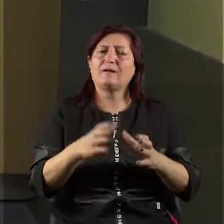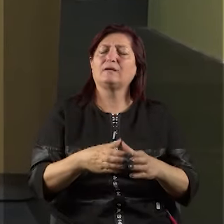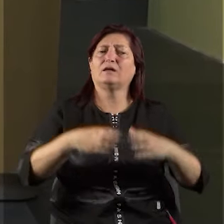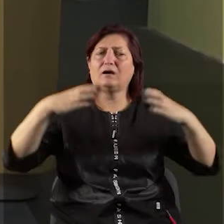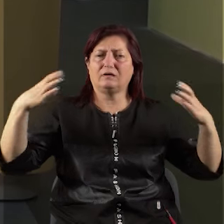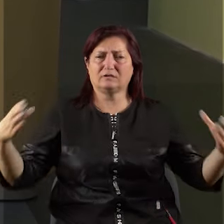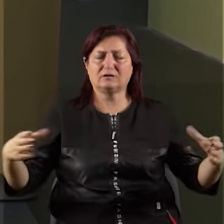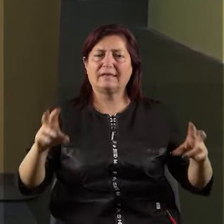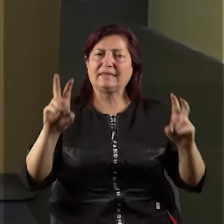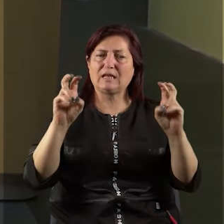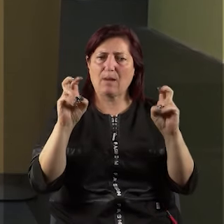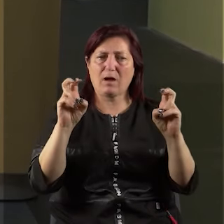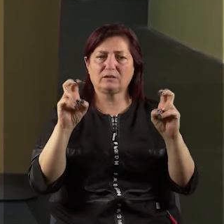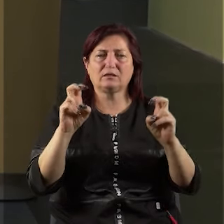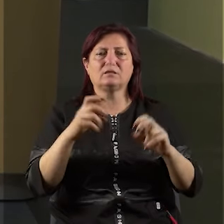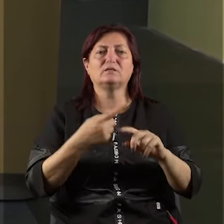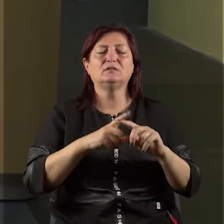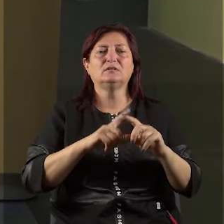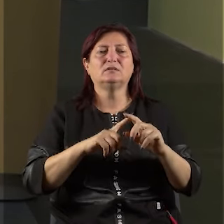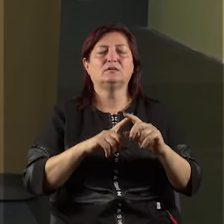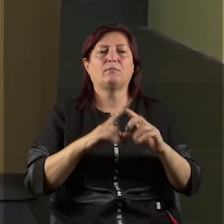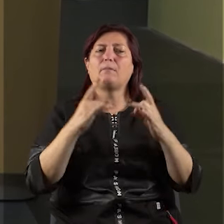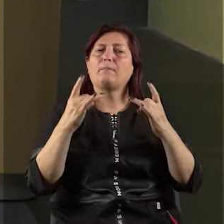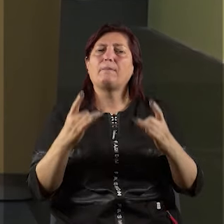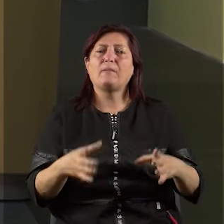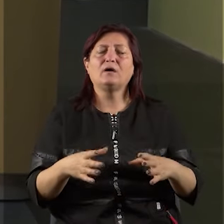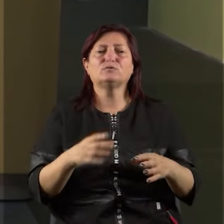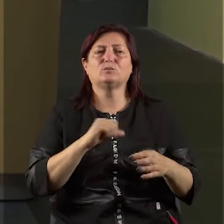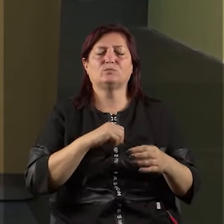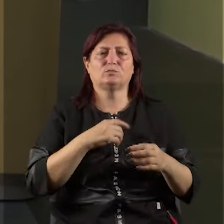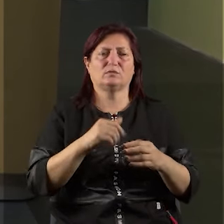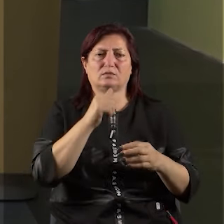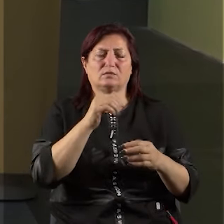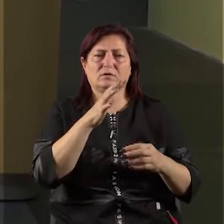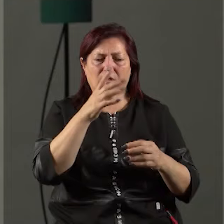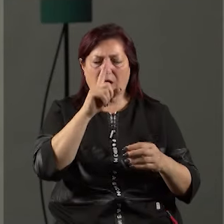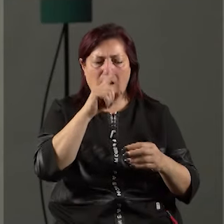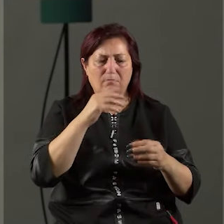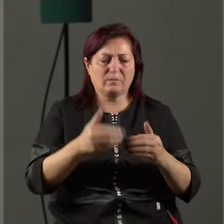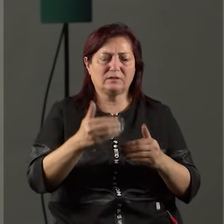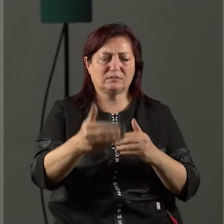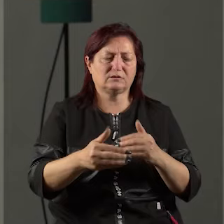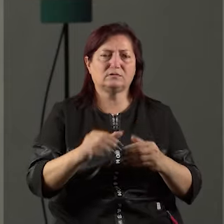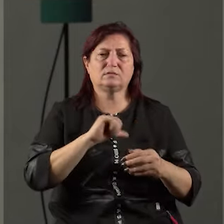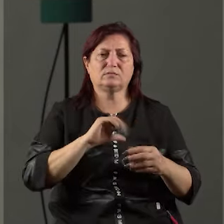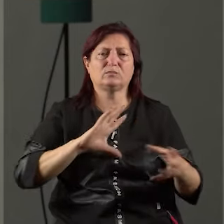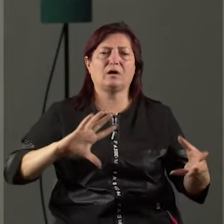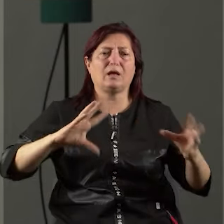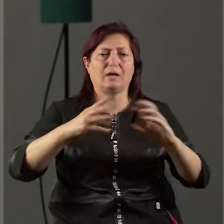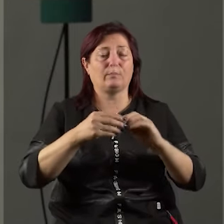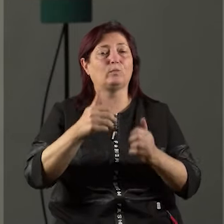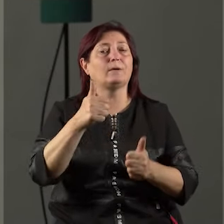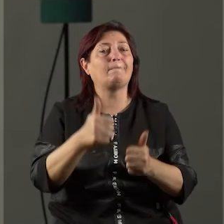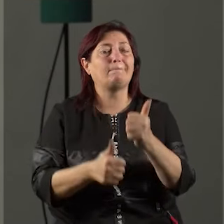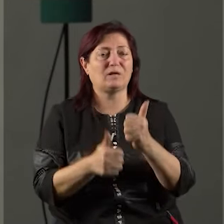ընդարձակեցինք թեմատիկան եւ փաստորեն մենք առաջիկա ամսին կամփոփվի